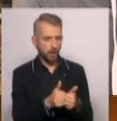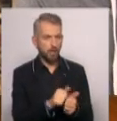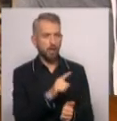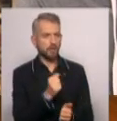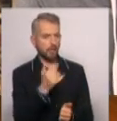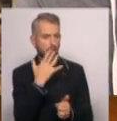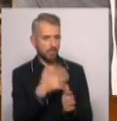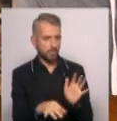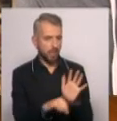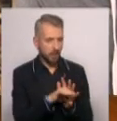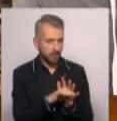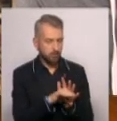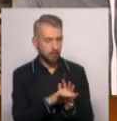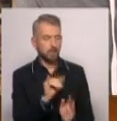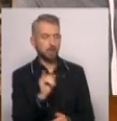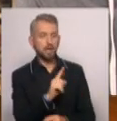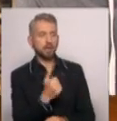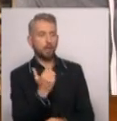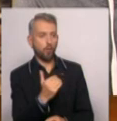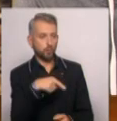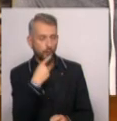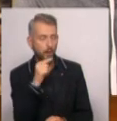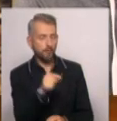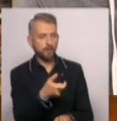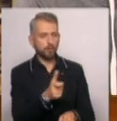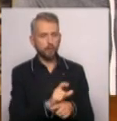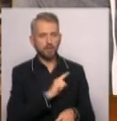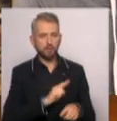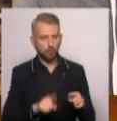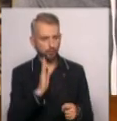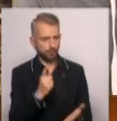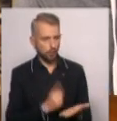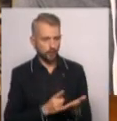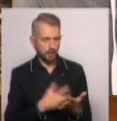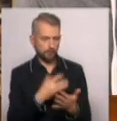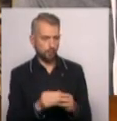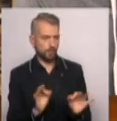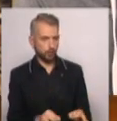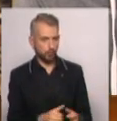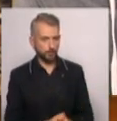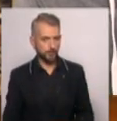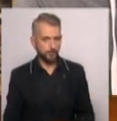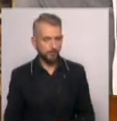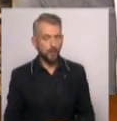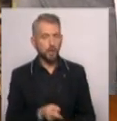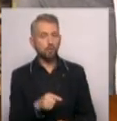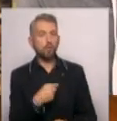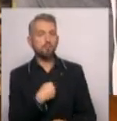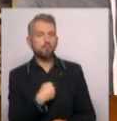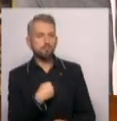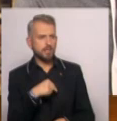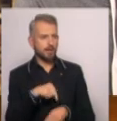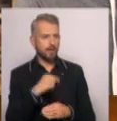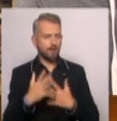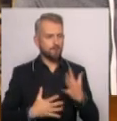наклеп. І, ну, за його словами, він досить скоро доведе свою правоту. Тому мені емоції